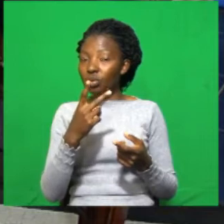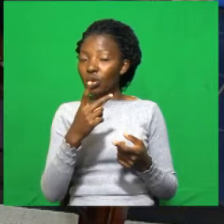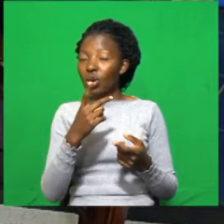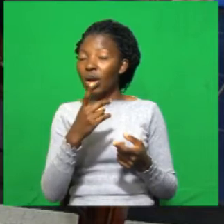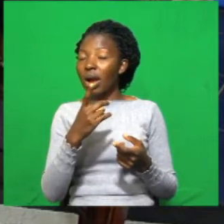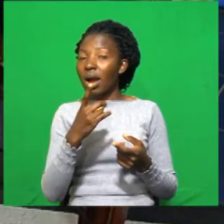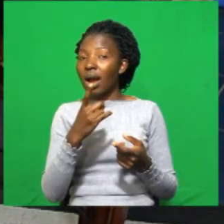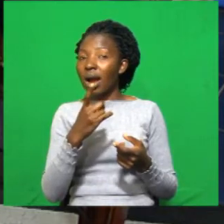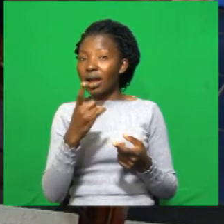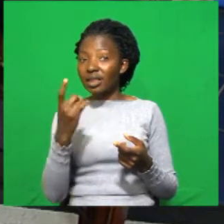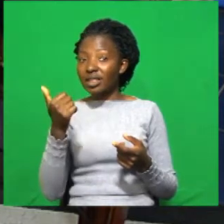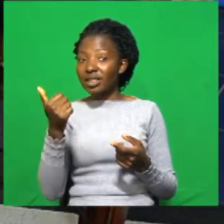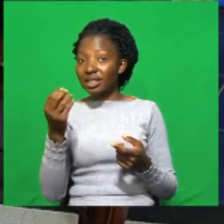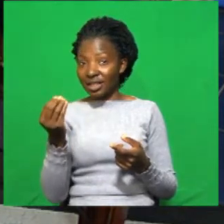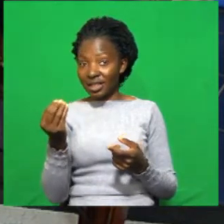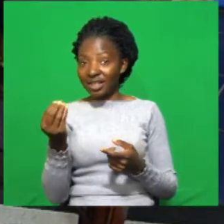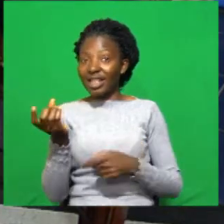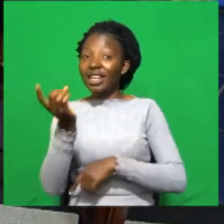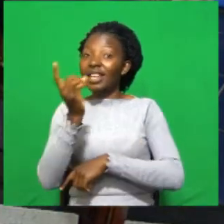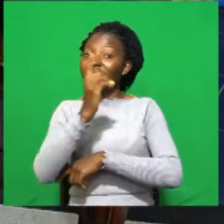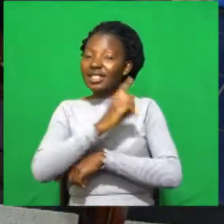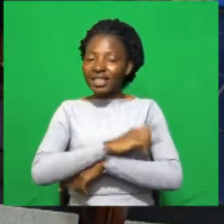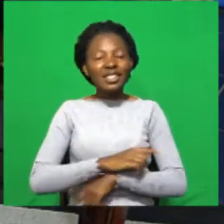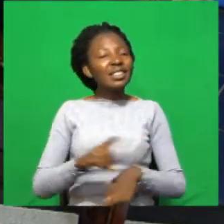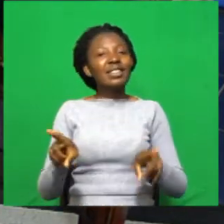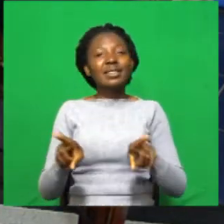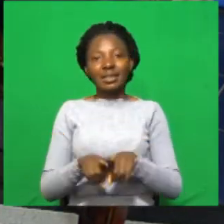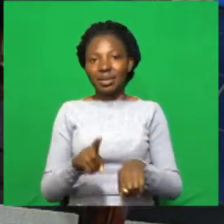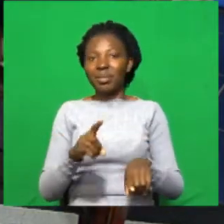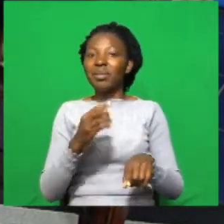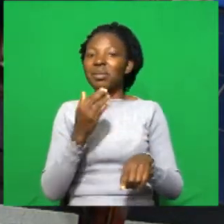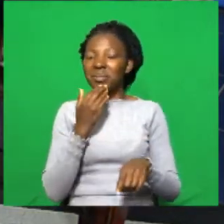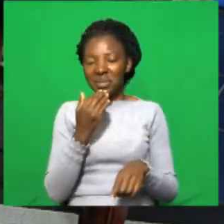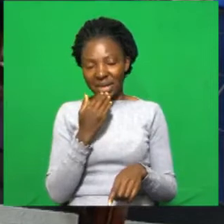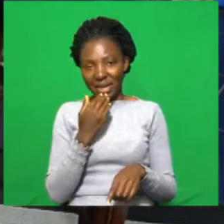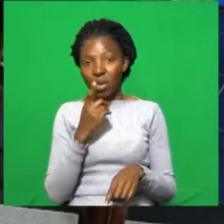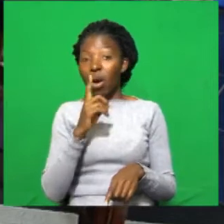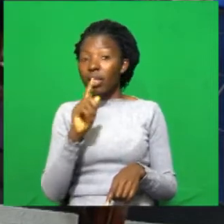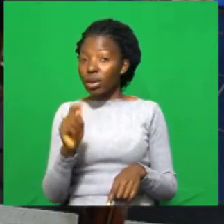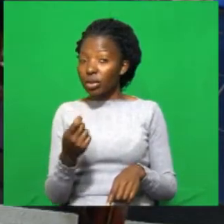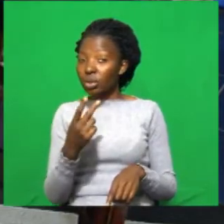time times and half a time, chinhu 1 chiri kungoreva